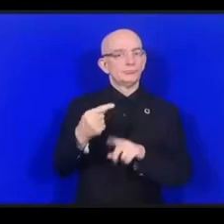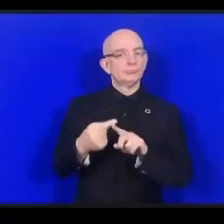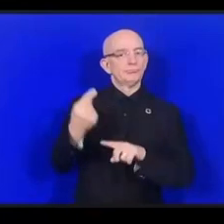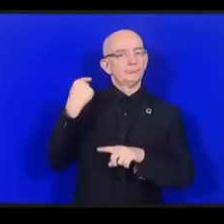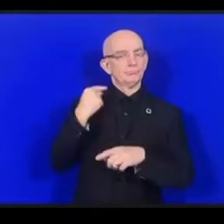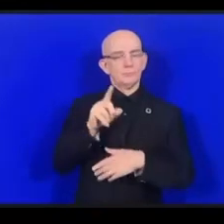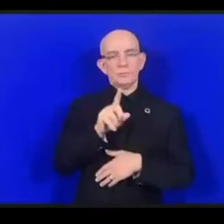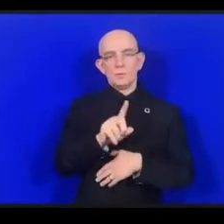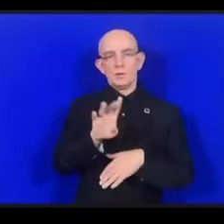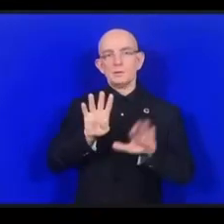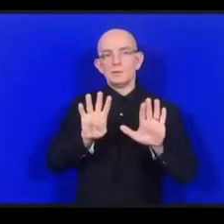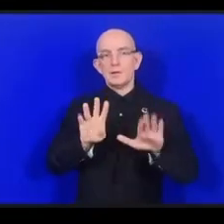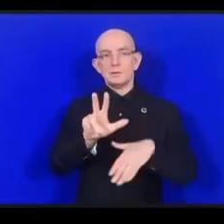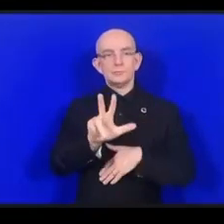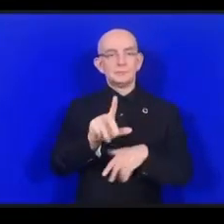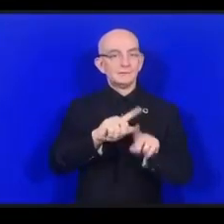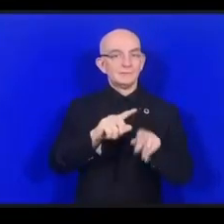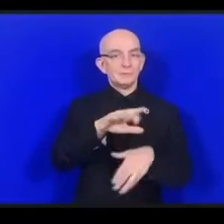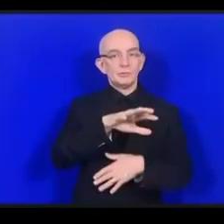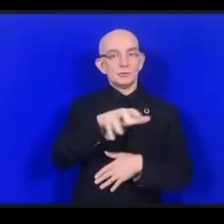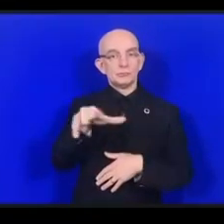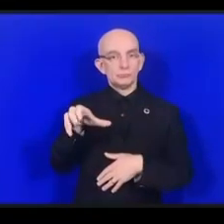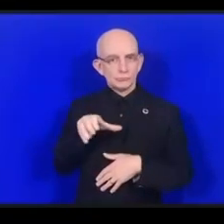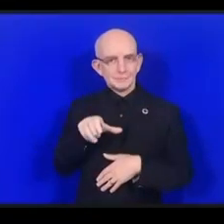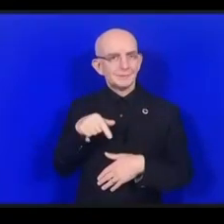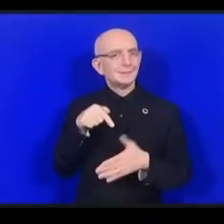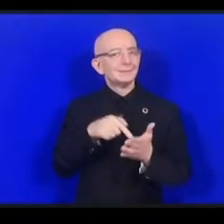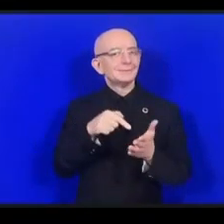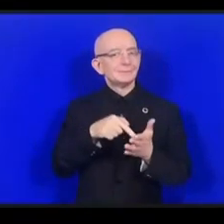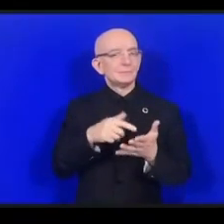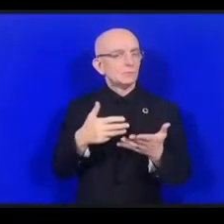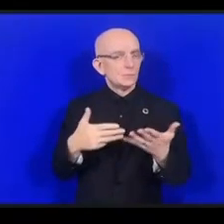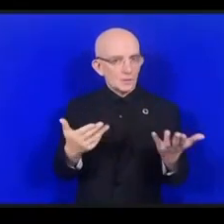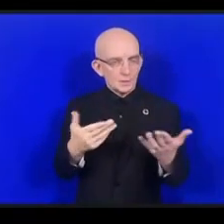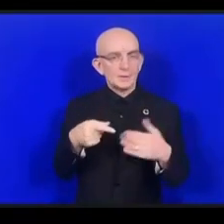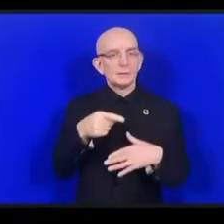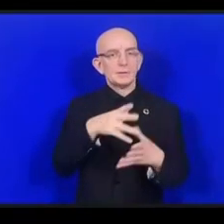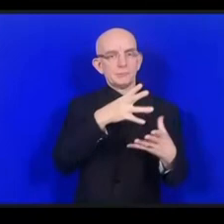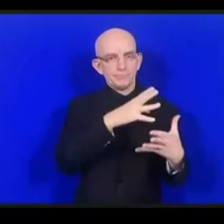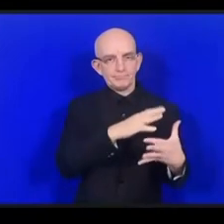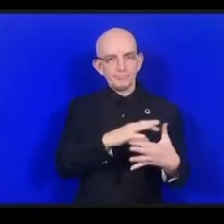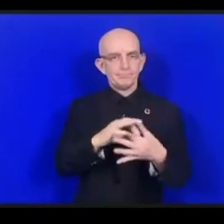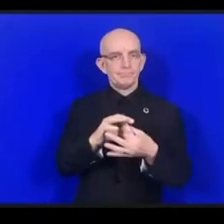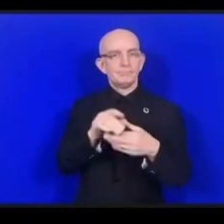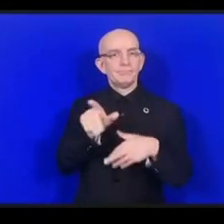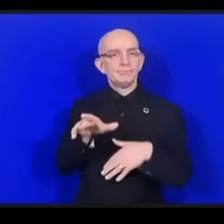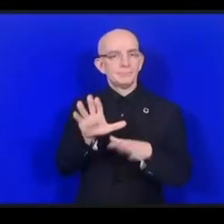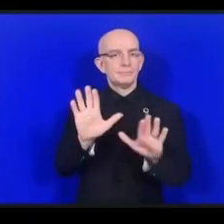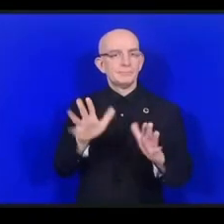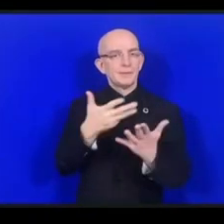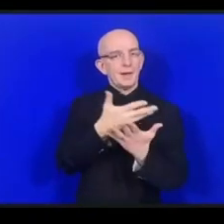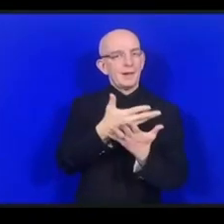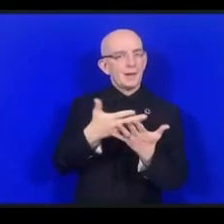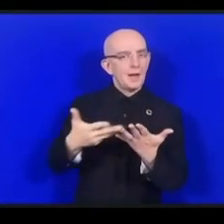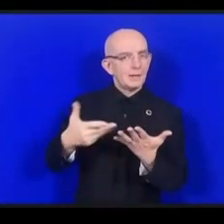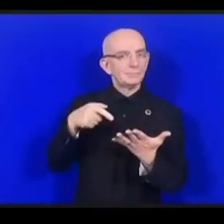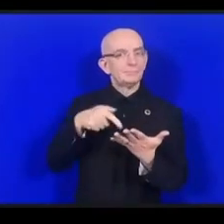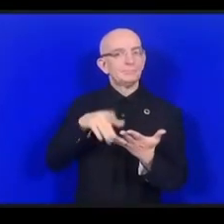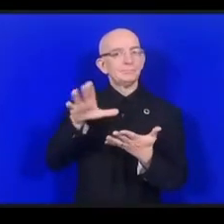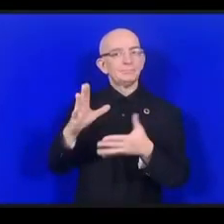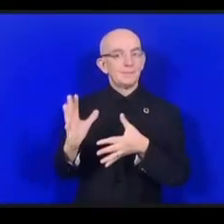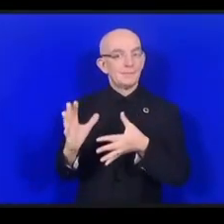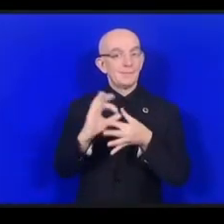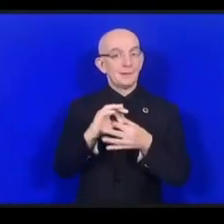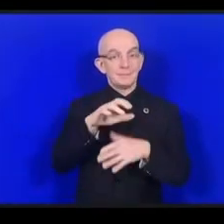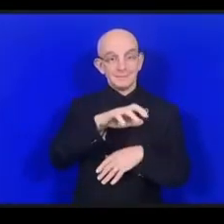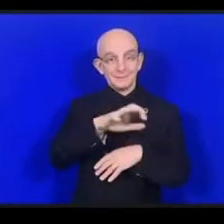193个国家都签署了这个准则的法律框架，也就是说大家讨论到